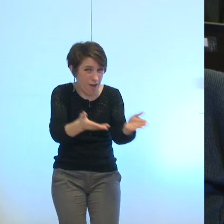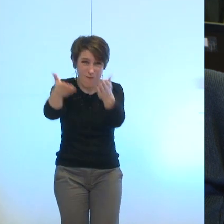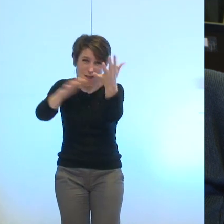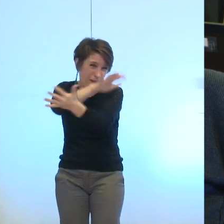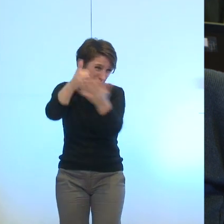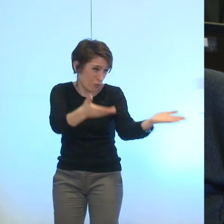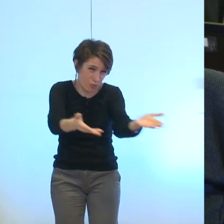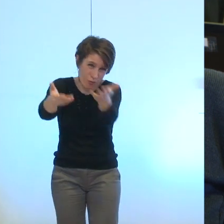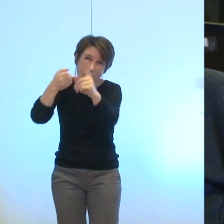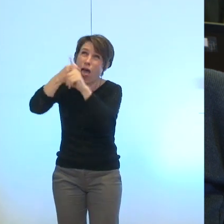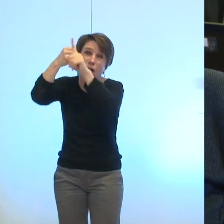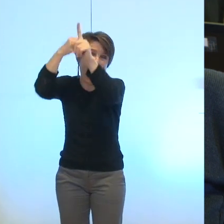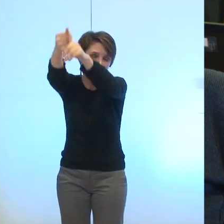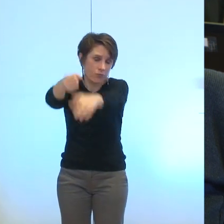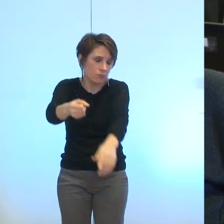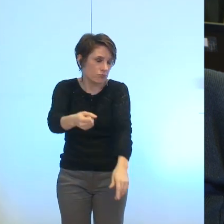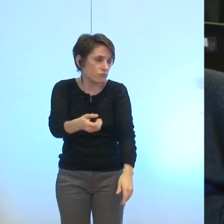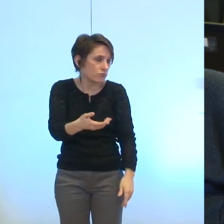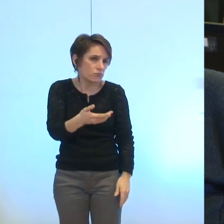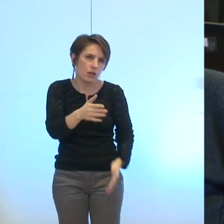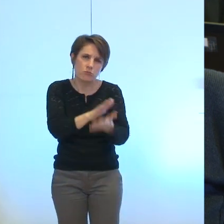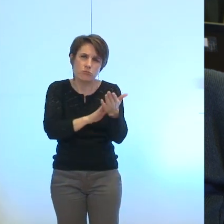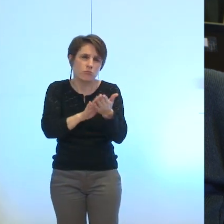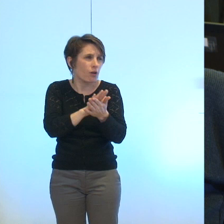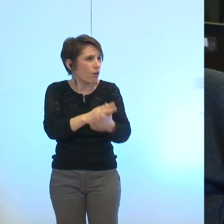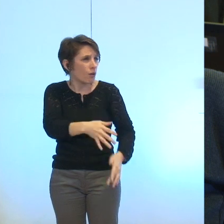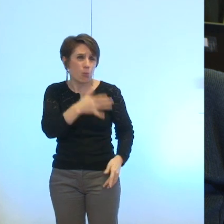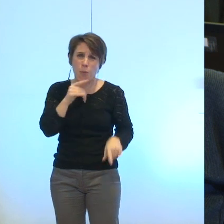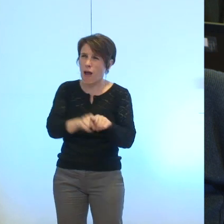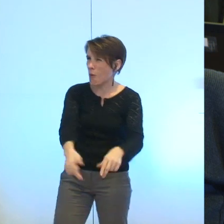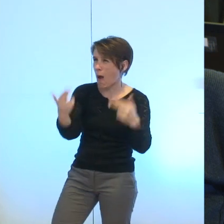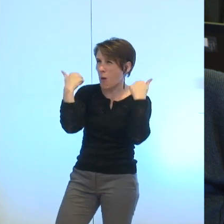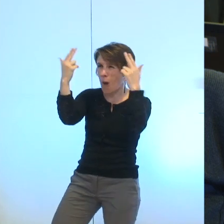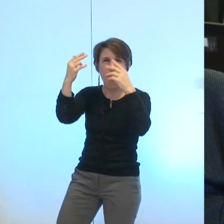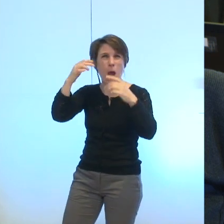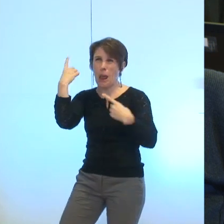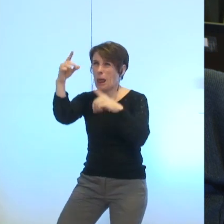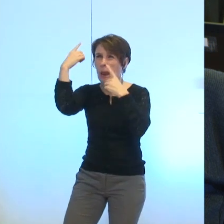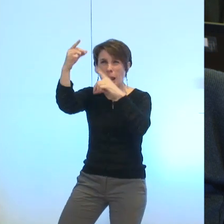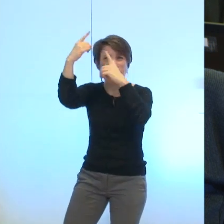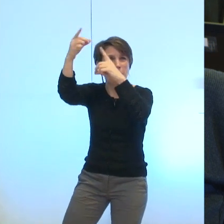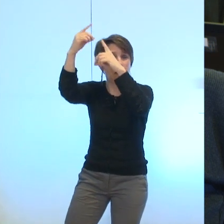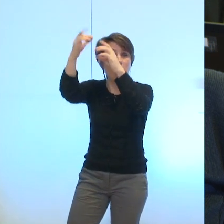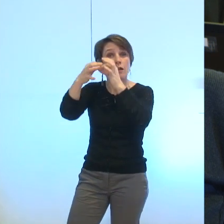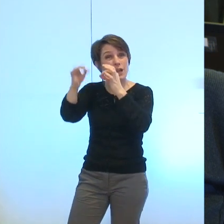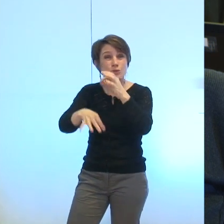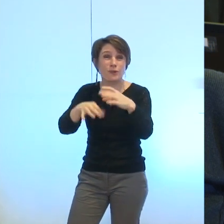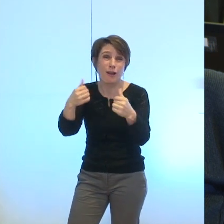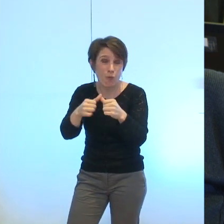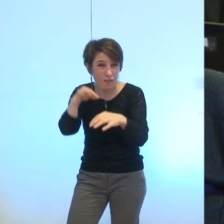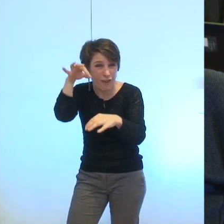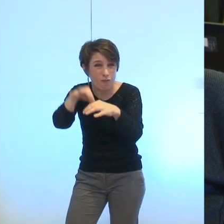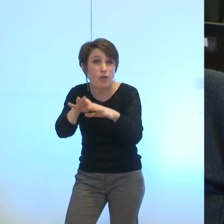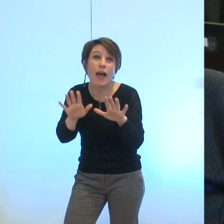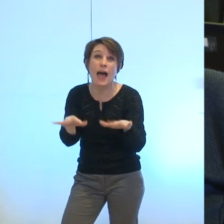dénoncer avec une telle force la baisse des dotations et accepter vous contenter d'une abstention sur